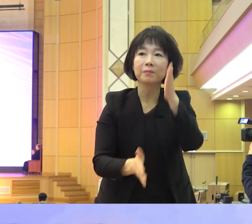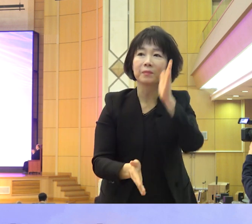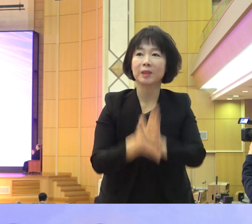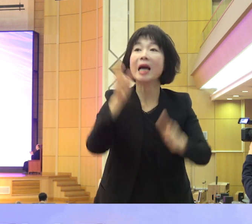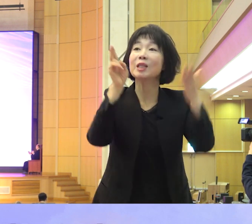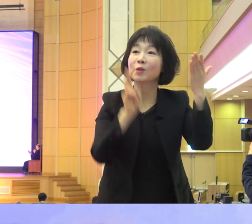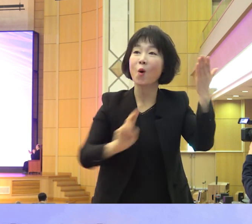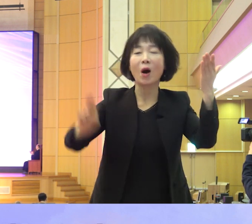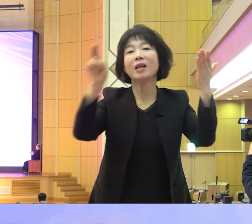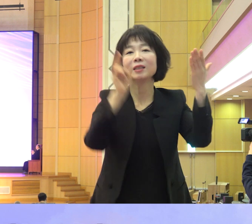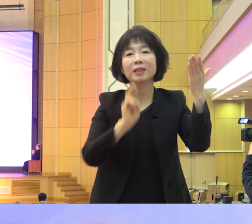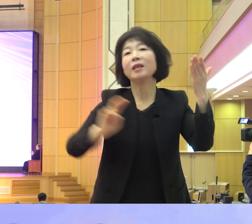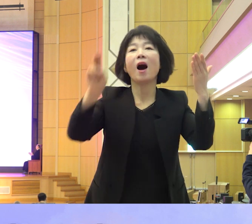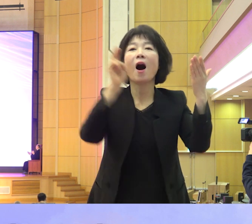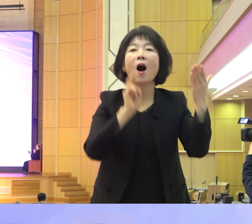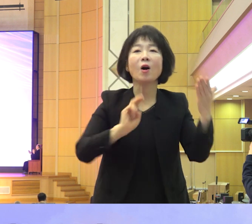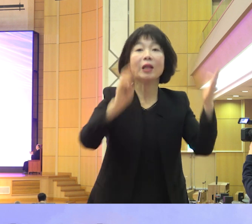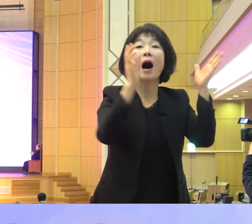한량없도다.